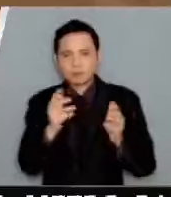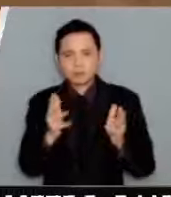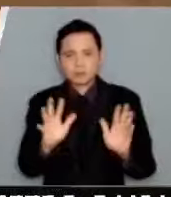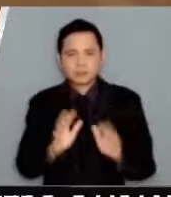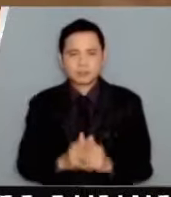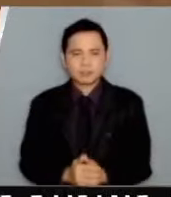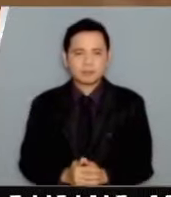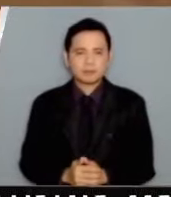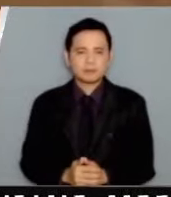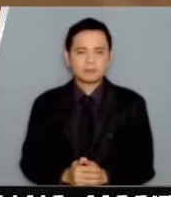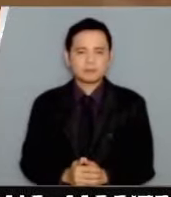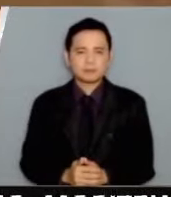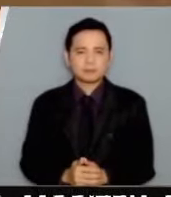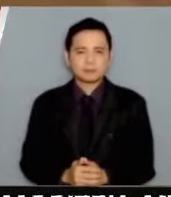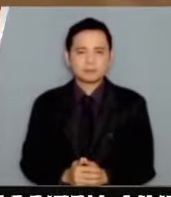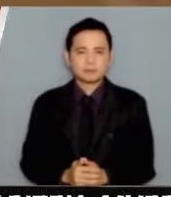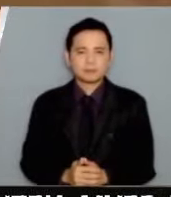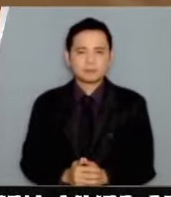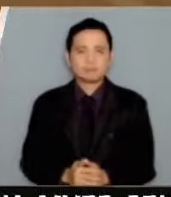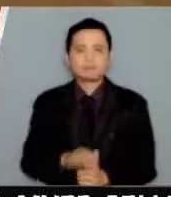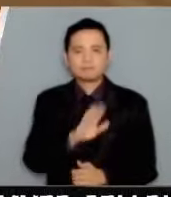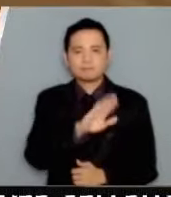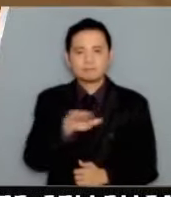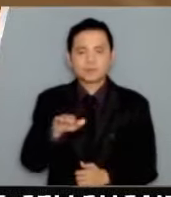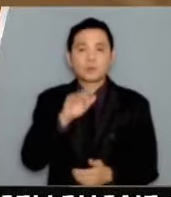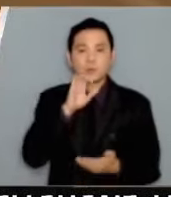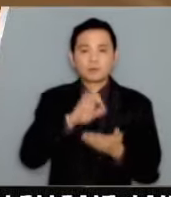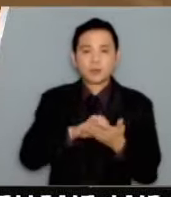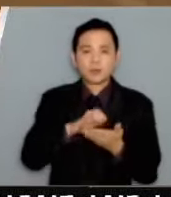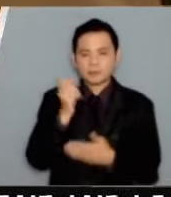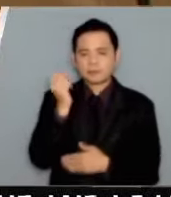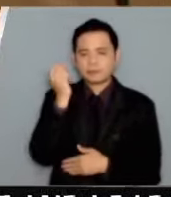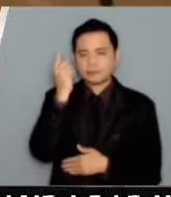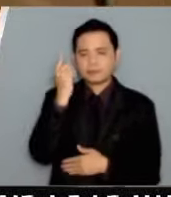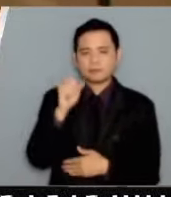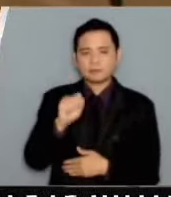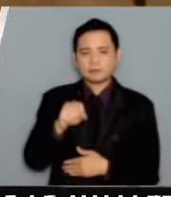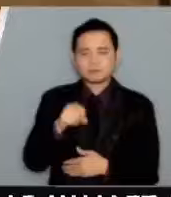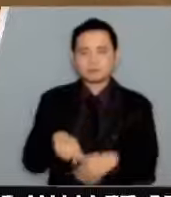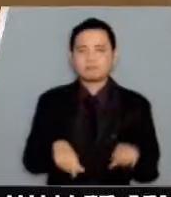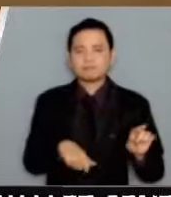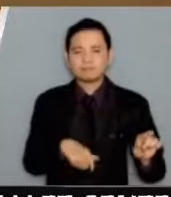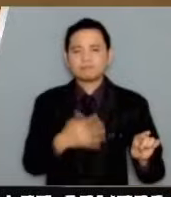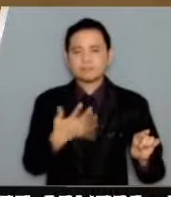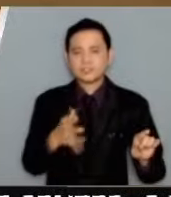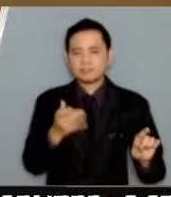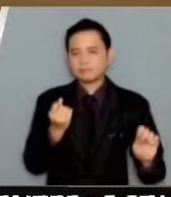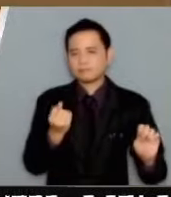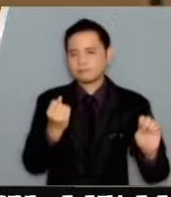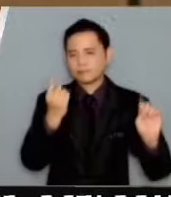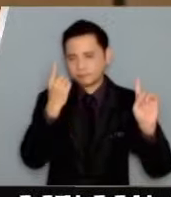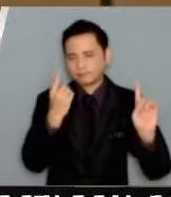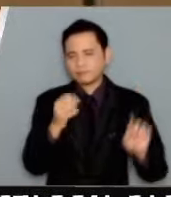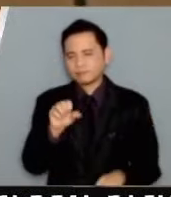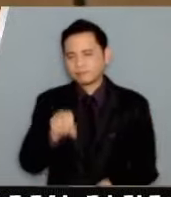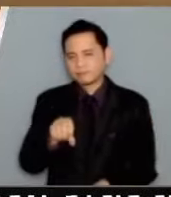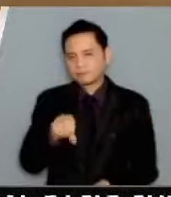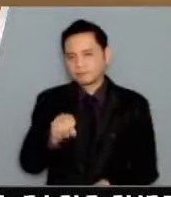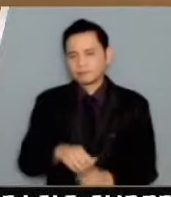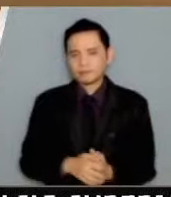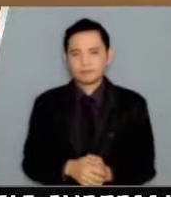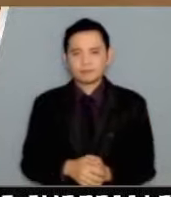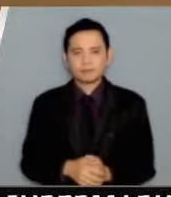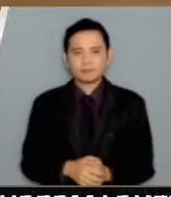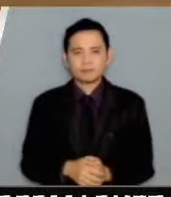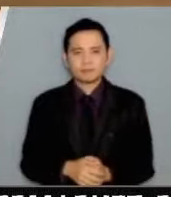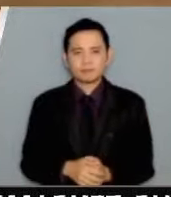She understands, as I said, as a wife herself, she understands the sentiments of the First Lady.